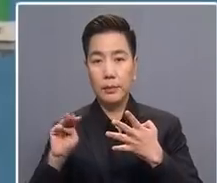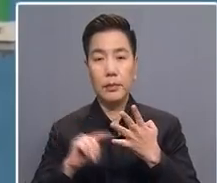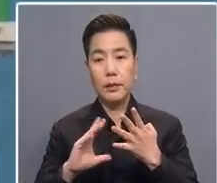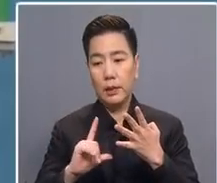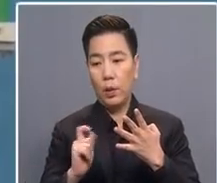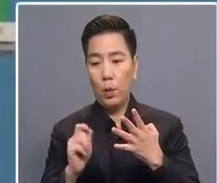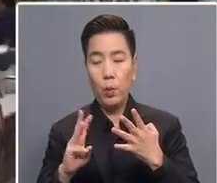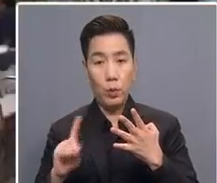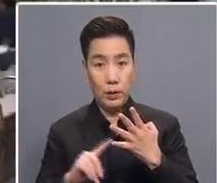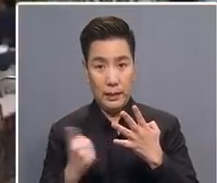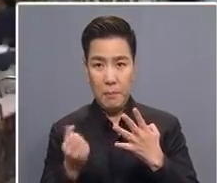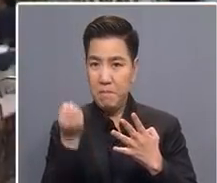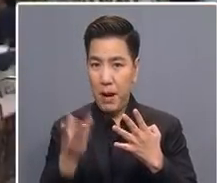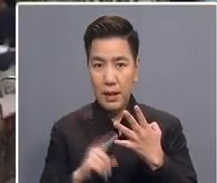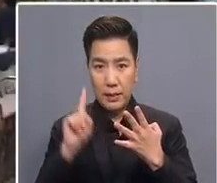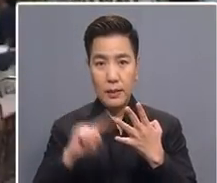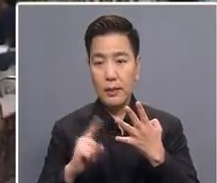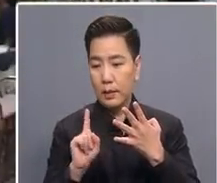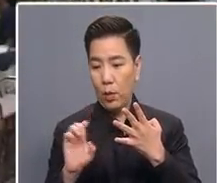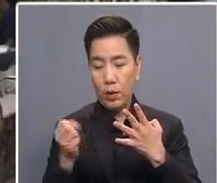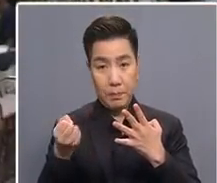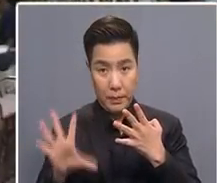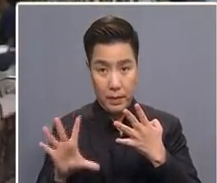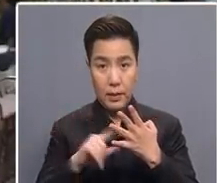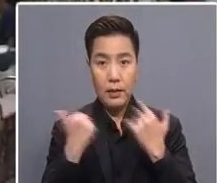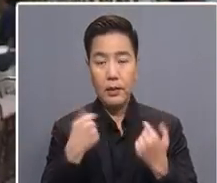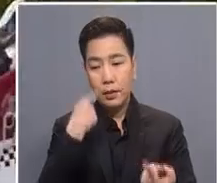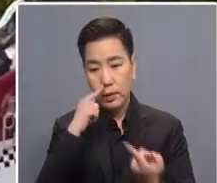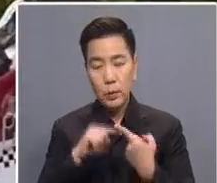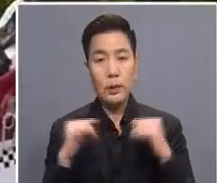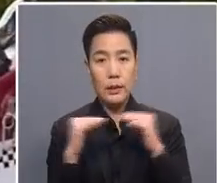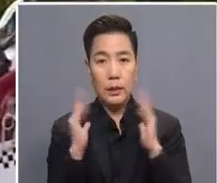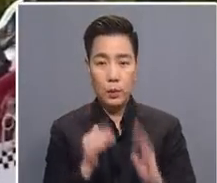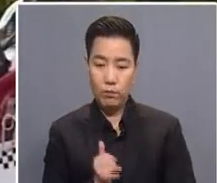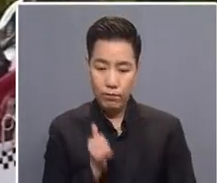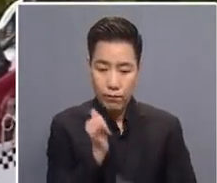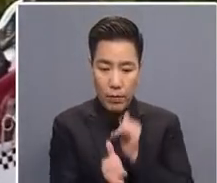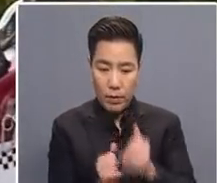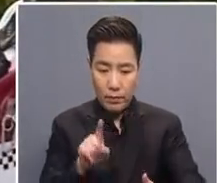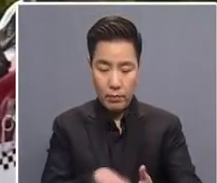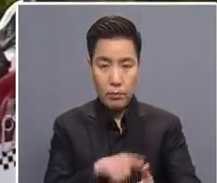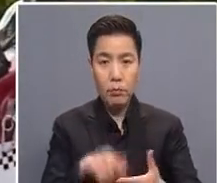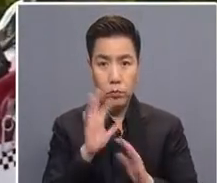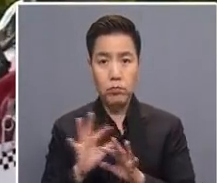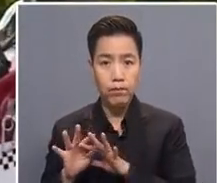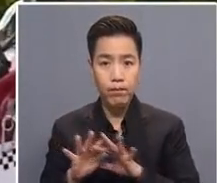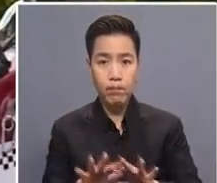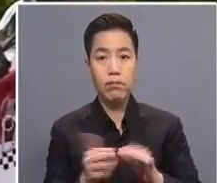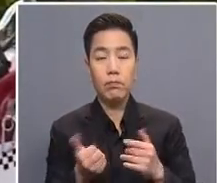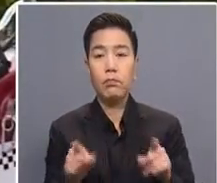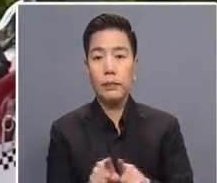ดแห่งนี้นะคะมากที่สุด115หน่วยเลือกตั้งซึ่งบรรยากาศการใช้สิทธิ์เลือกตั้งแต่ละพื้นที่นั้นก็มีความคึกคักไม่แพ้กัน